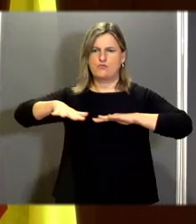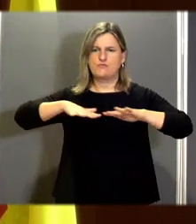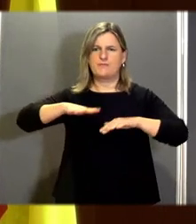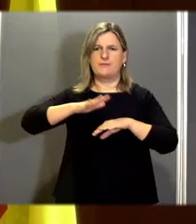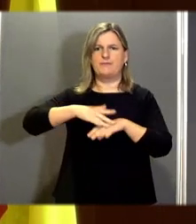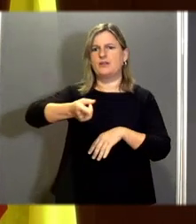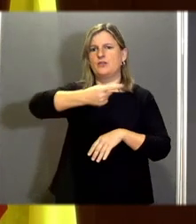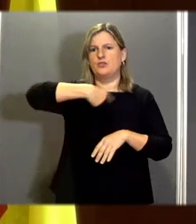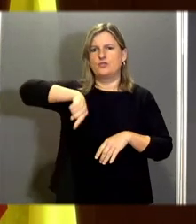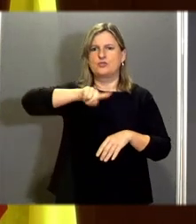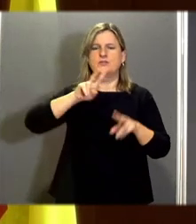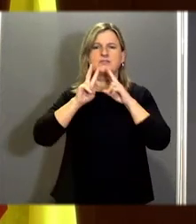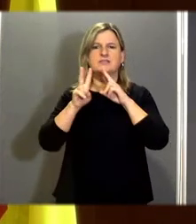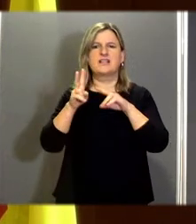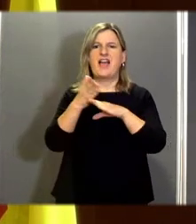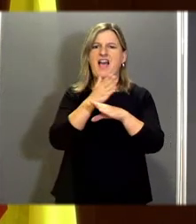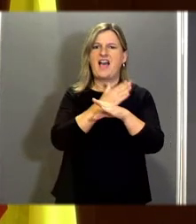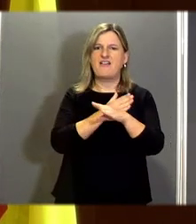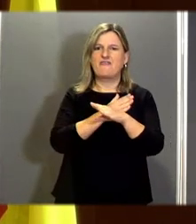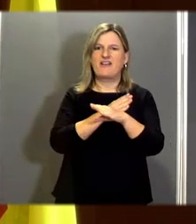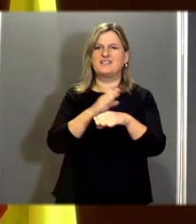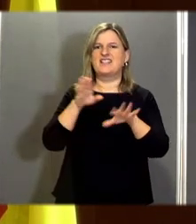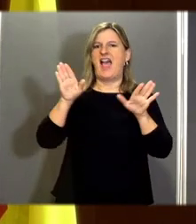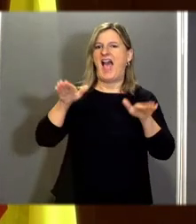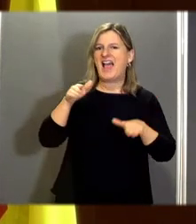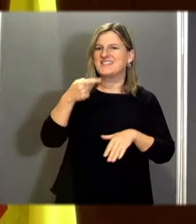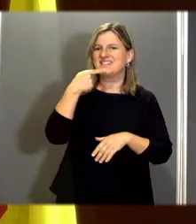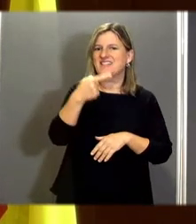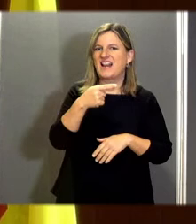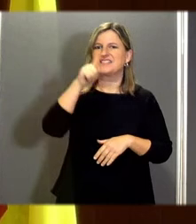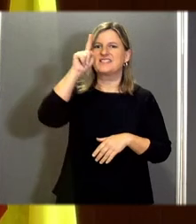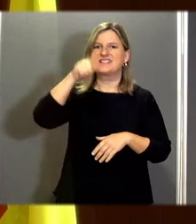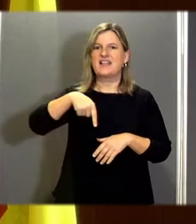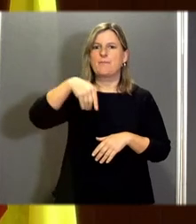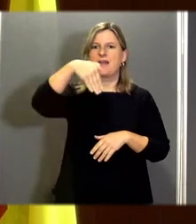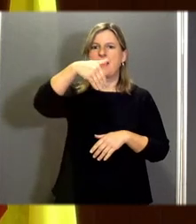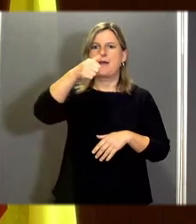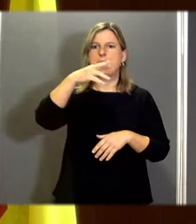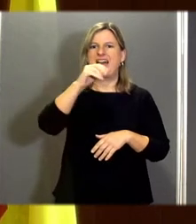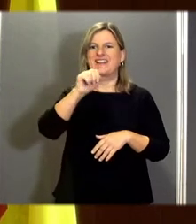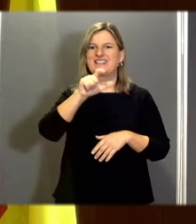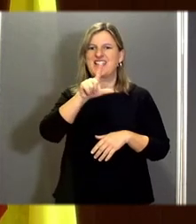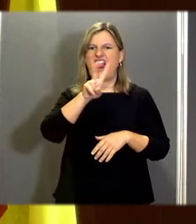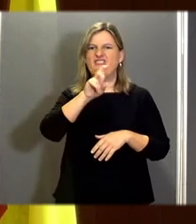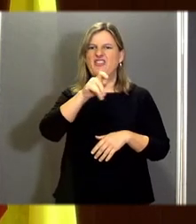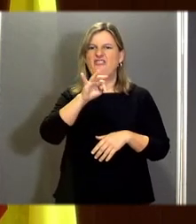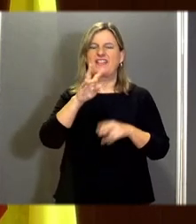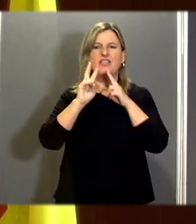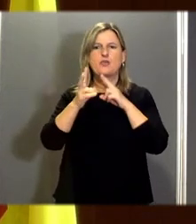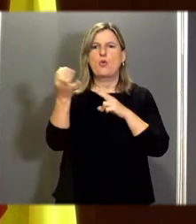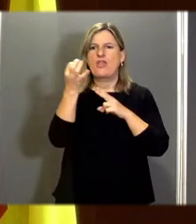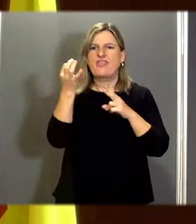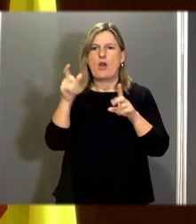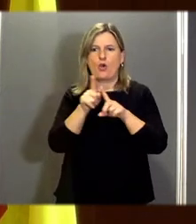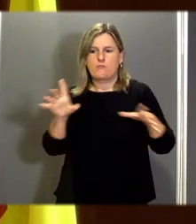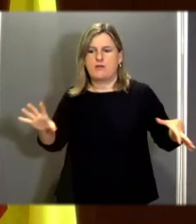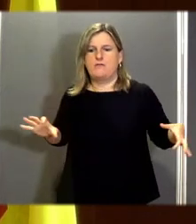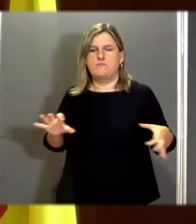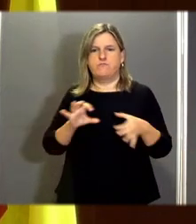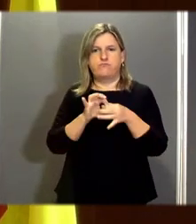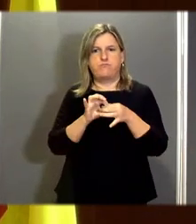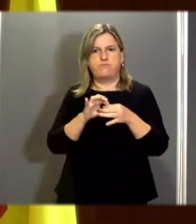tots en això que dèiem abans, tant l'Àngels Martínez com el Marcel Ibet, en aquest terra fèrtil per